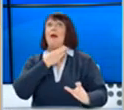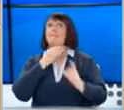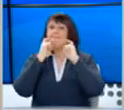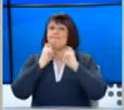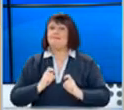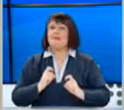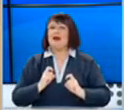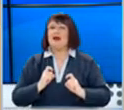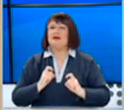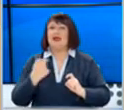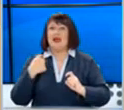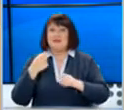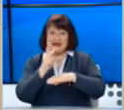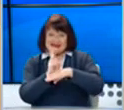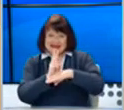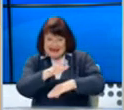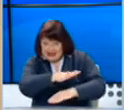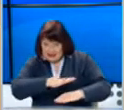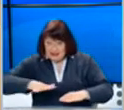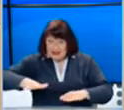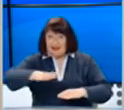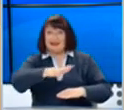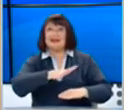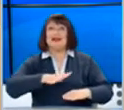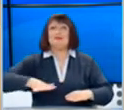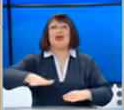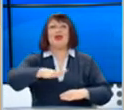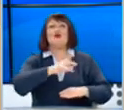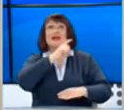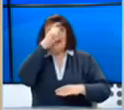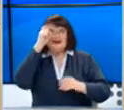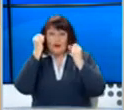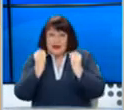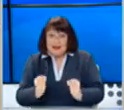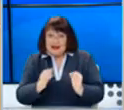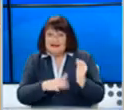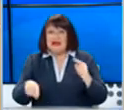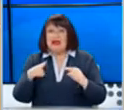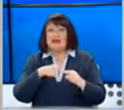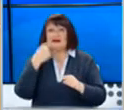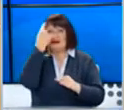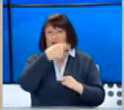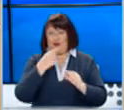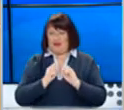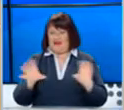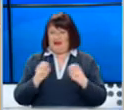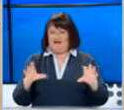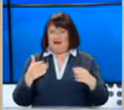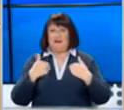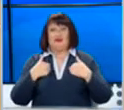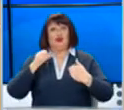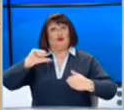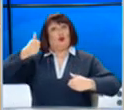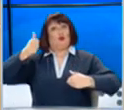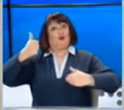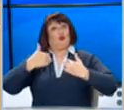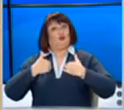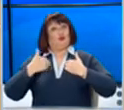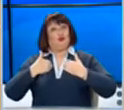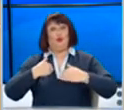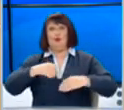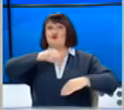η οποία βρίσκεται σε μια δύσκολη γεωπολιτικά περιοχή. Εγώ δεν αυτοδιαφημίζομαι ως πατριώτης. Ούτε